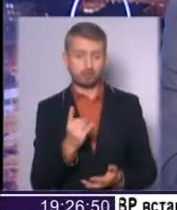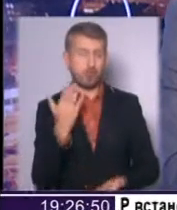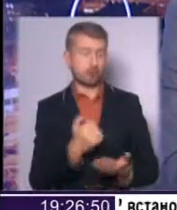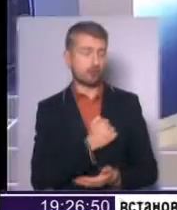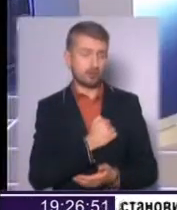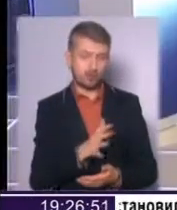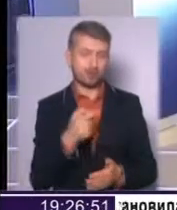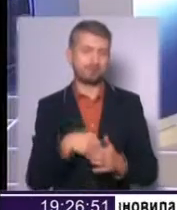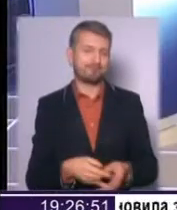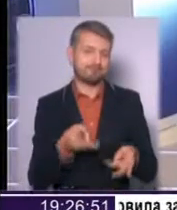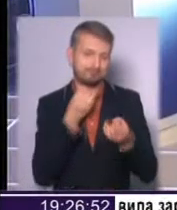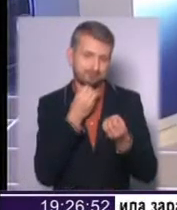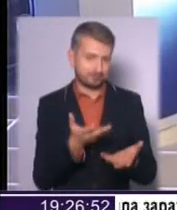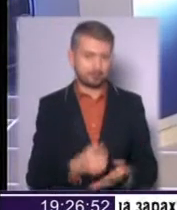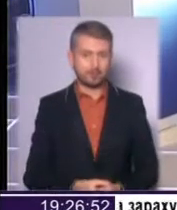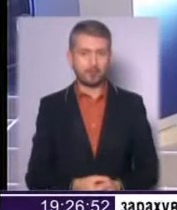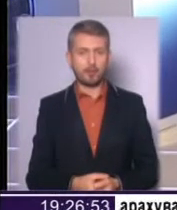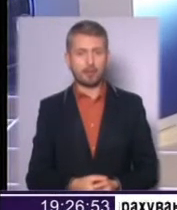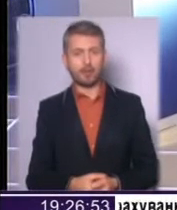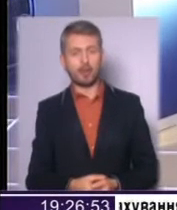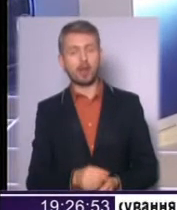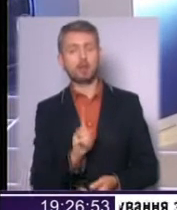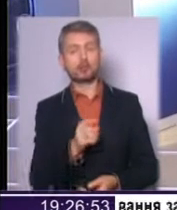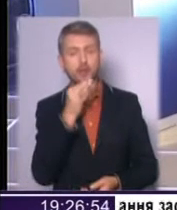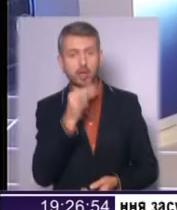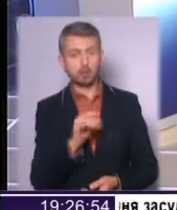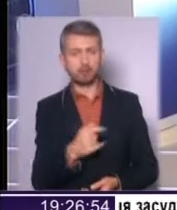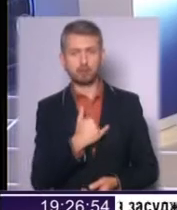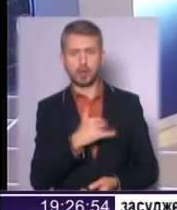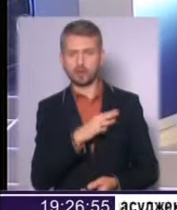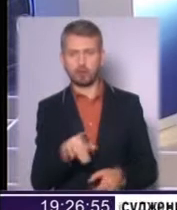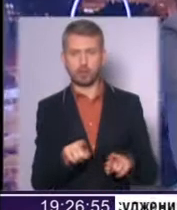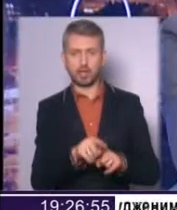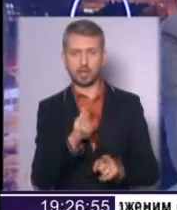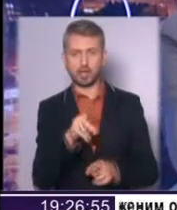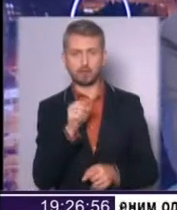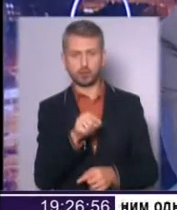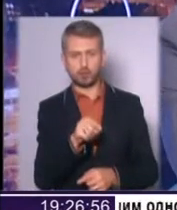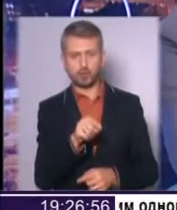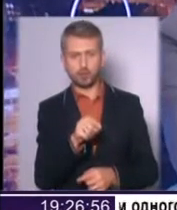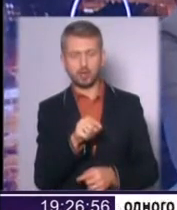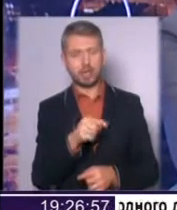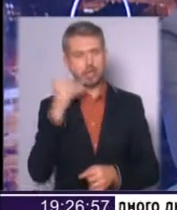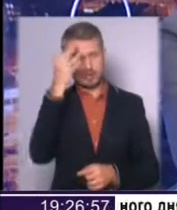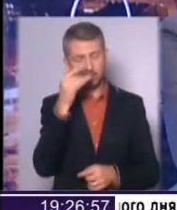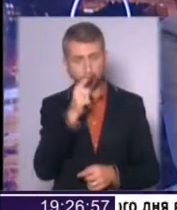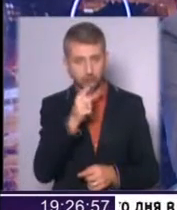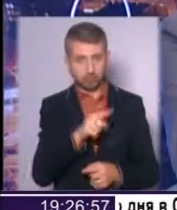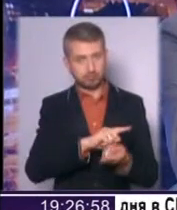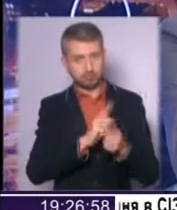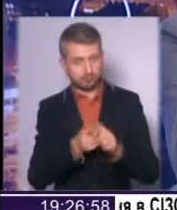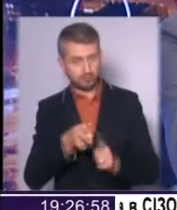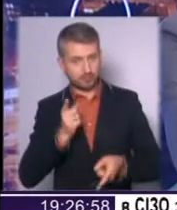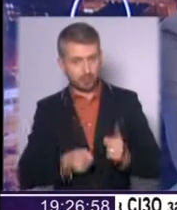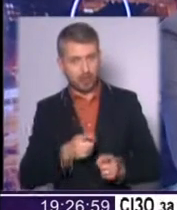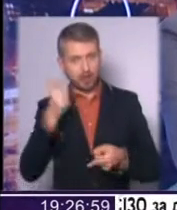ніби інформація, що спецслужби сказали, що цей дзвінок був з Німеччини. От, і, але ж депутатів чомусь, ну, якби не вивели, тільки